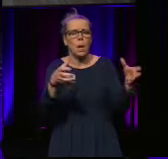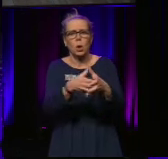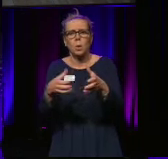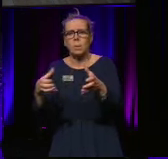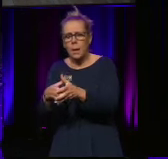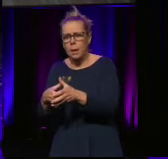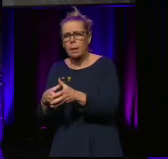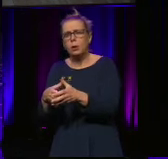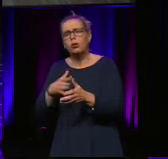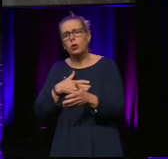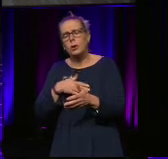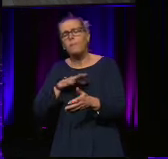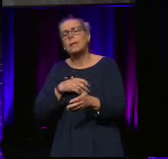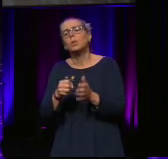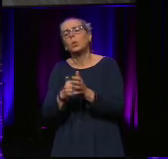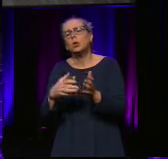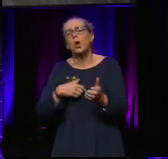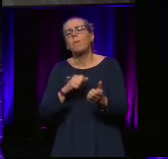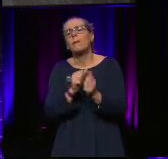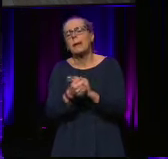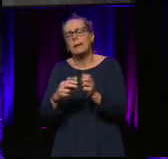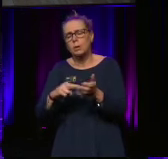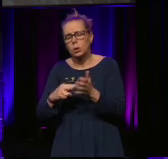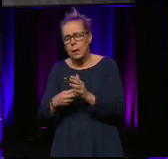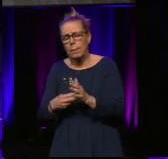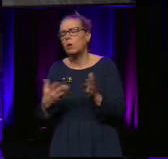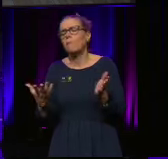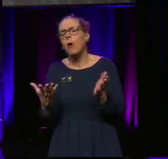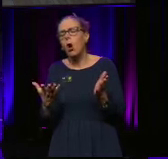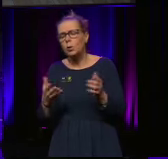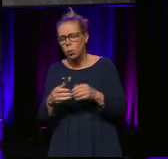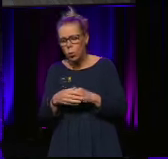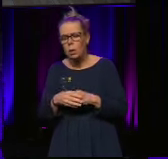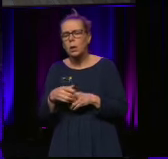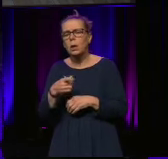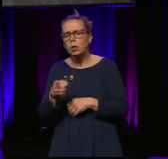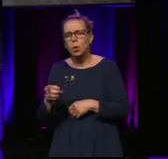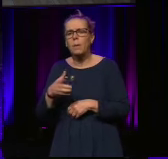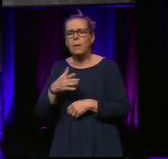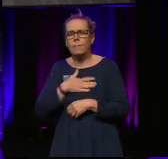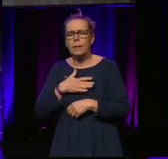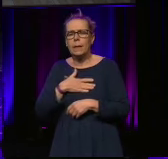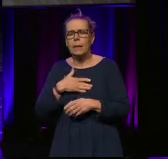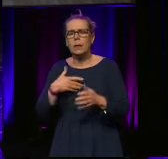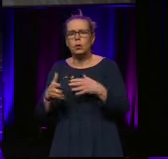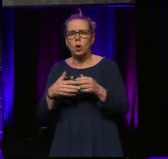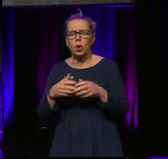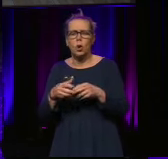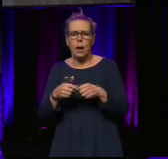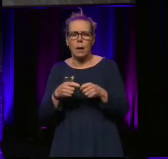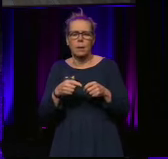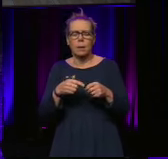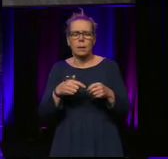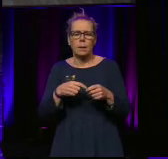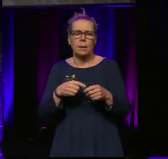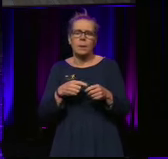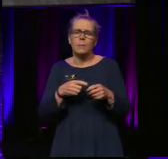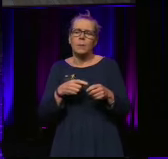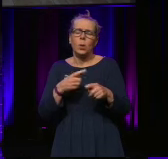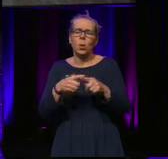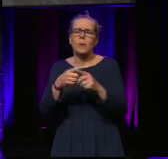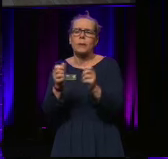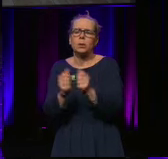förändra systemet. Och bland annat innebar ju det att man ville göra transfereringar genom skatter mellan olika